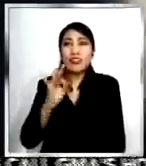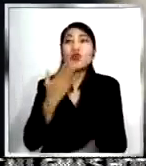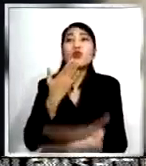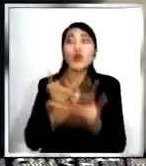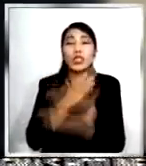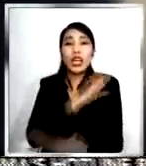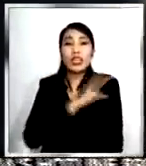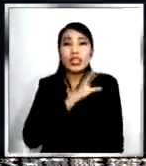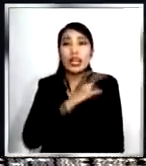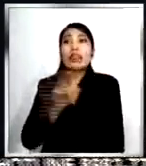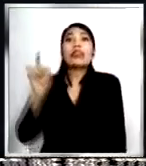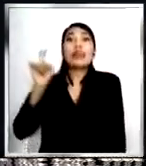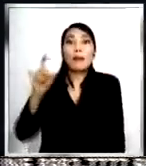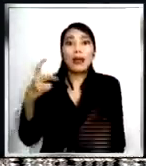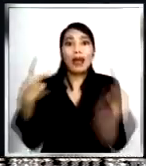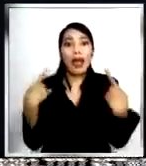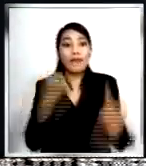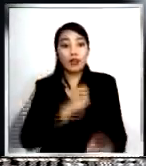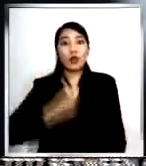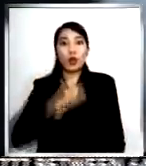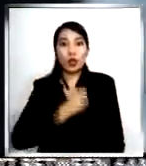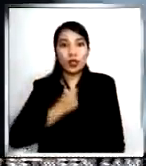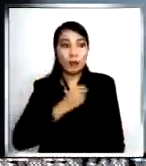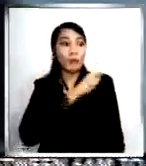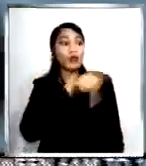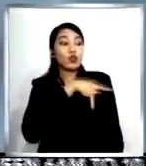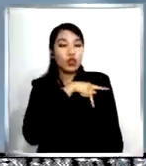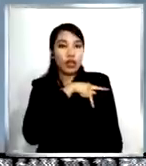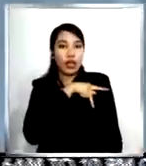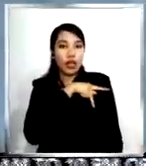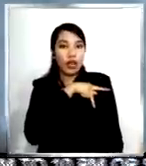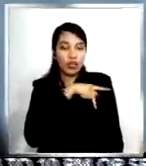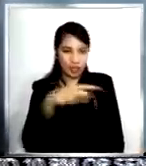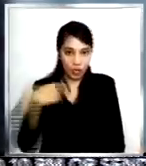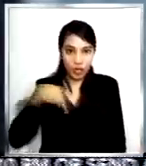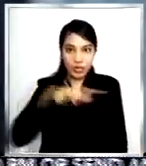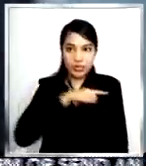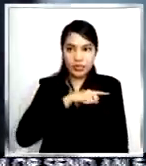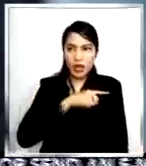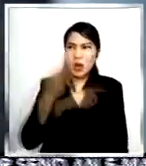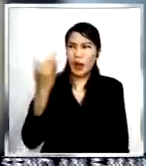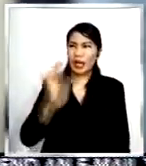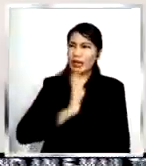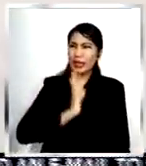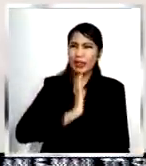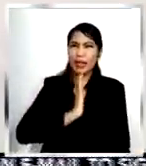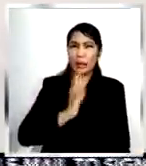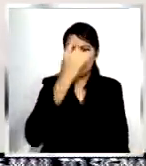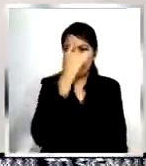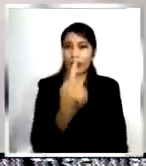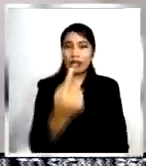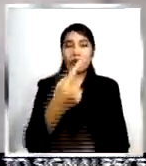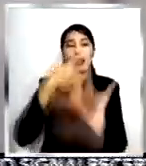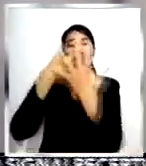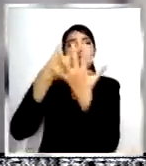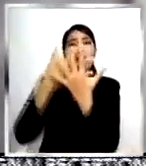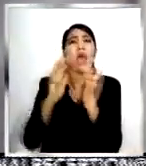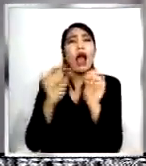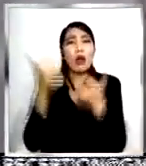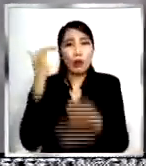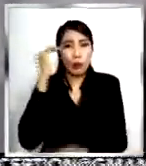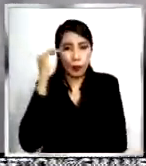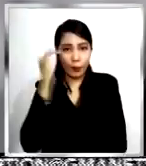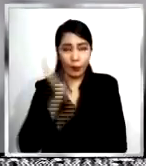siya sa amin. Di po ba? Tapos sabihin mo mabait siya, nagsosolo lang naman siya sa kulungan. Edi sana lahat na lang ng